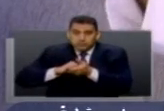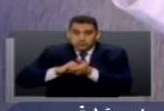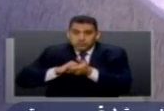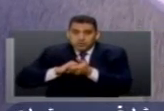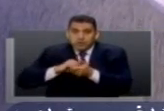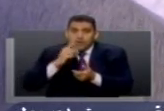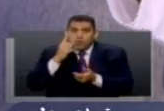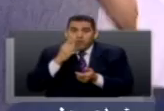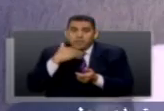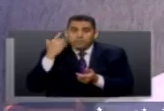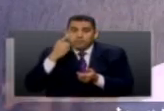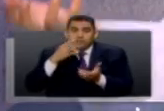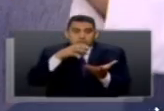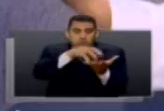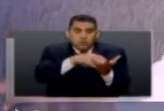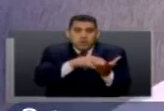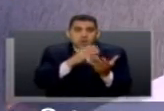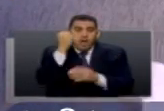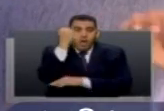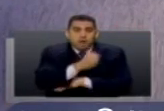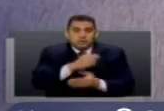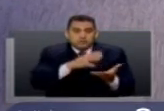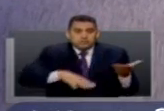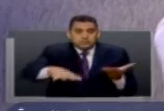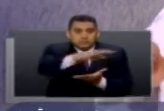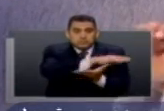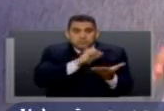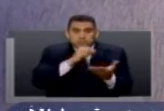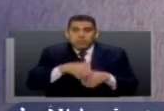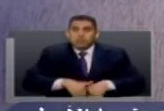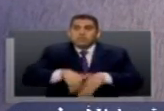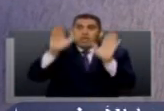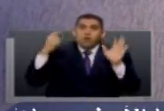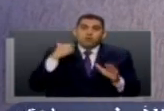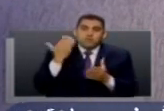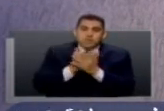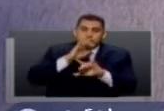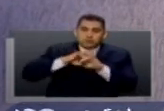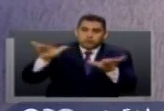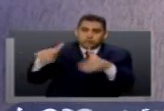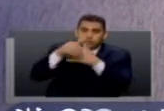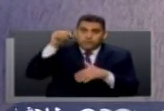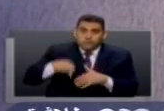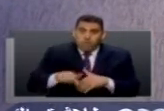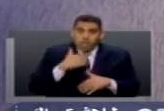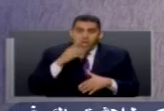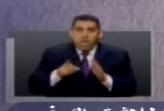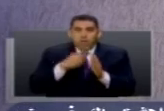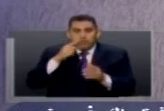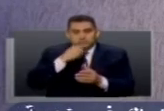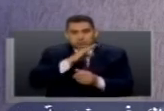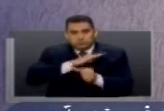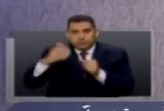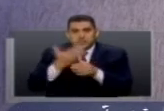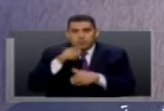درجه تعريض الوطن الامه كلها الى الدمار والاكتساب نعم انما كانت اخطاء صادره عنهم